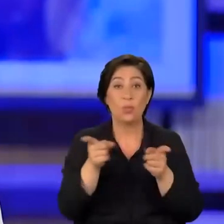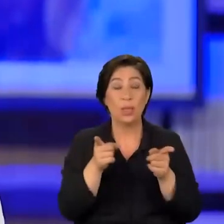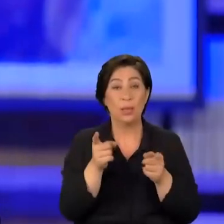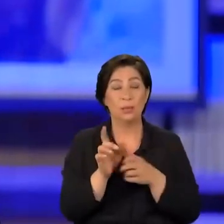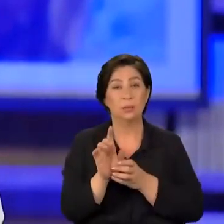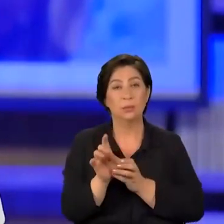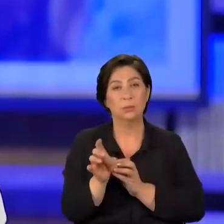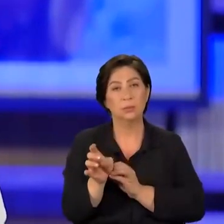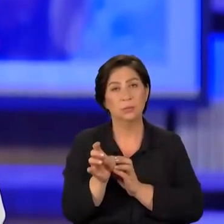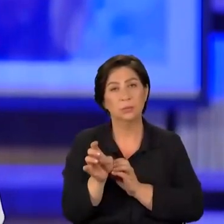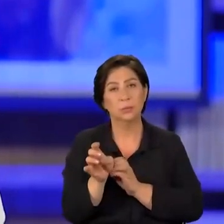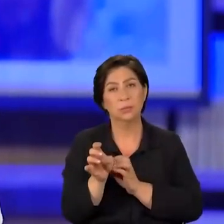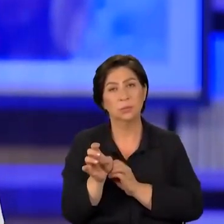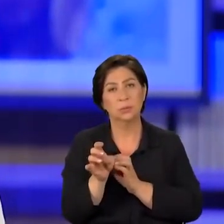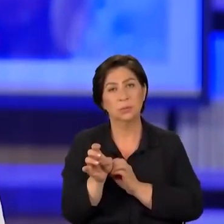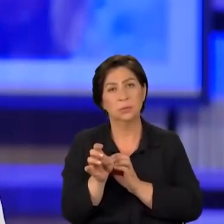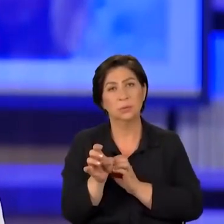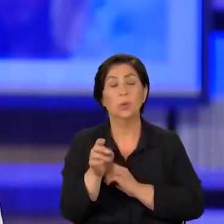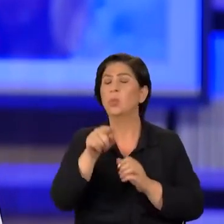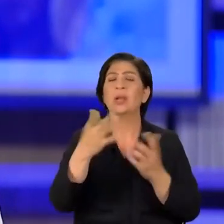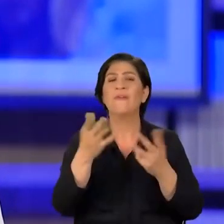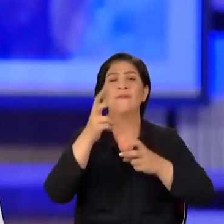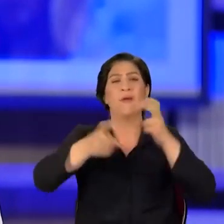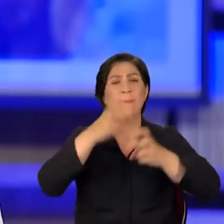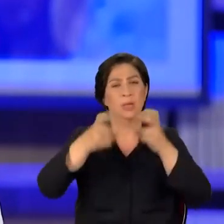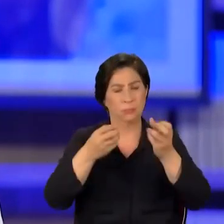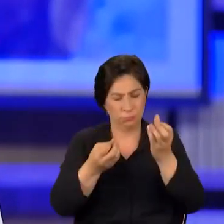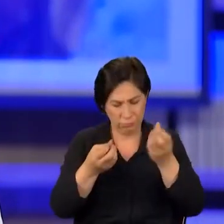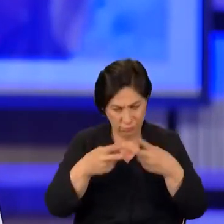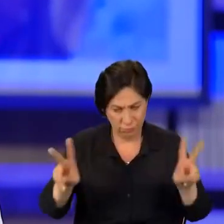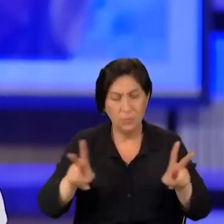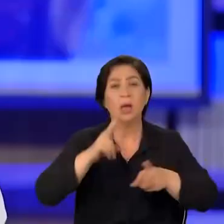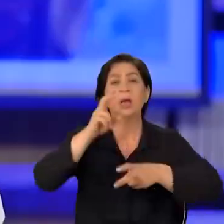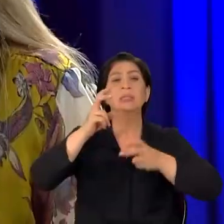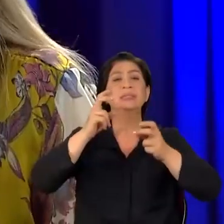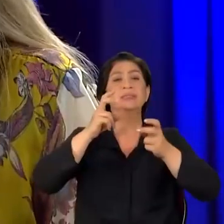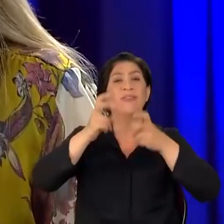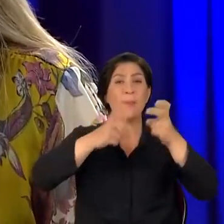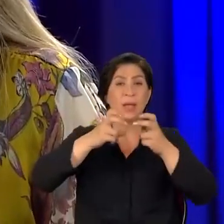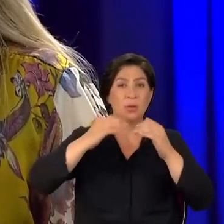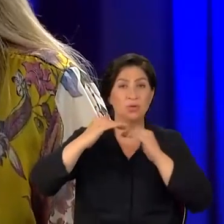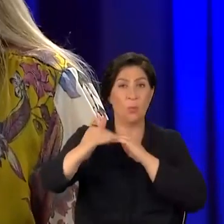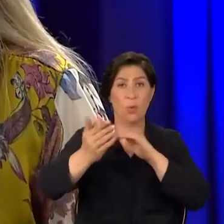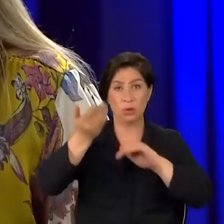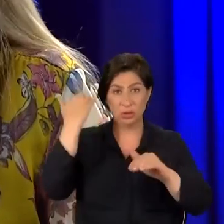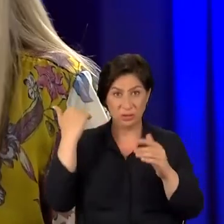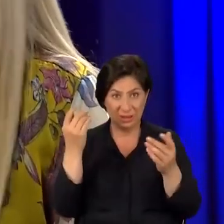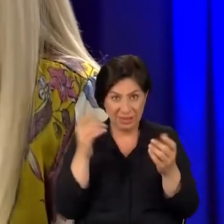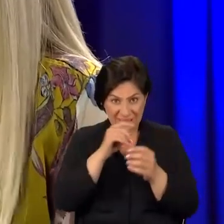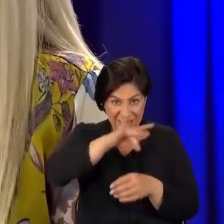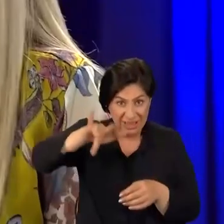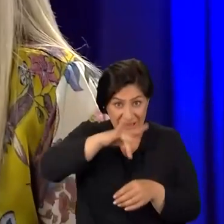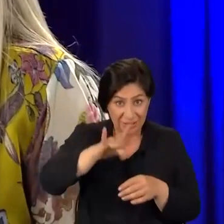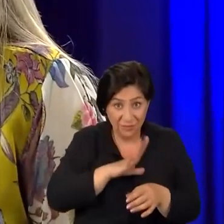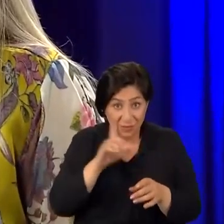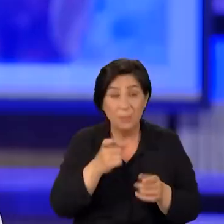niye yani bu ne oldu? İşte fabrikalar kuruldu, sanayi ürünleri üretilmeye başladı. Sanayi toplumu öncesi işlilik mi vardı? Hayır evet. yoktu. Yani